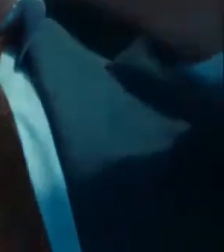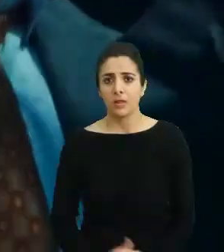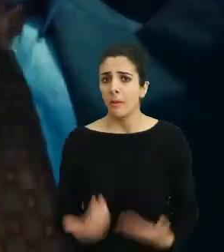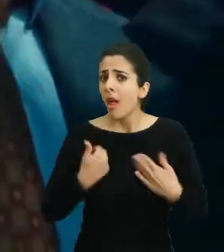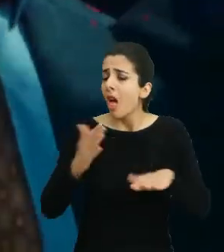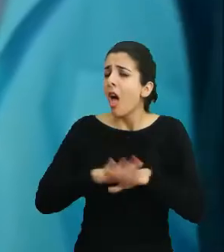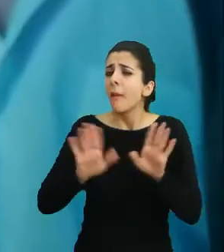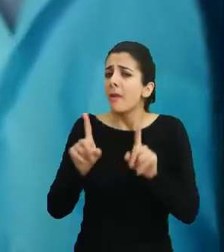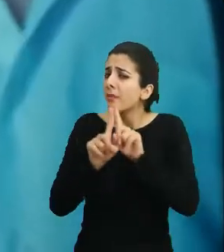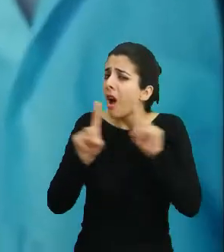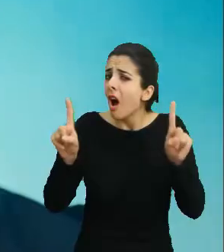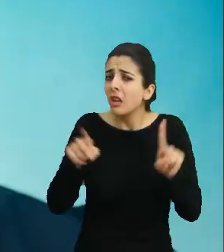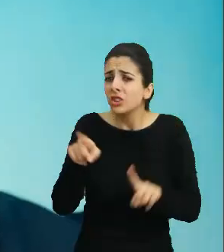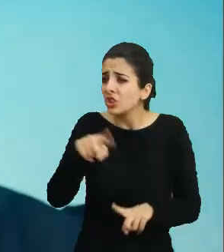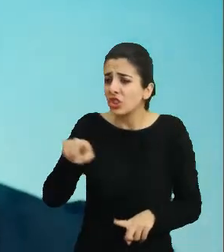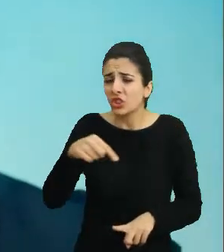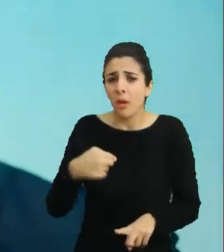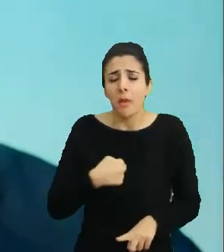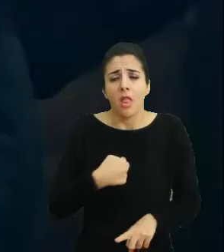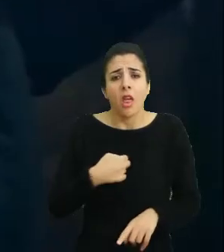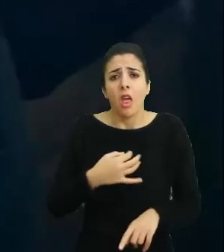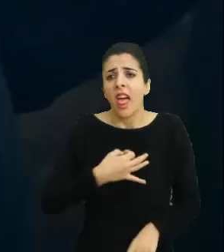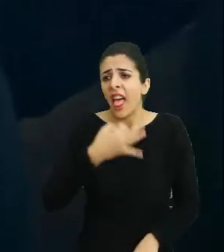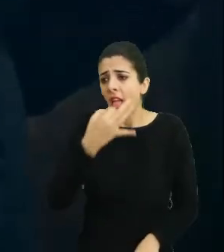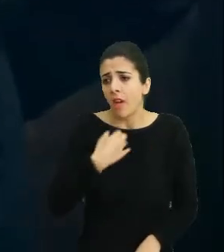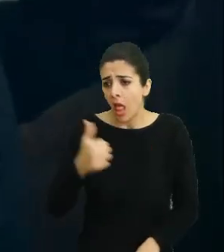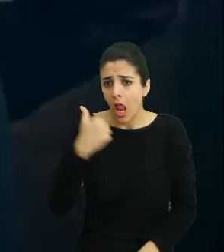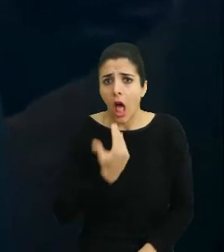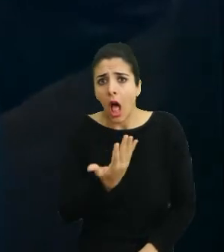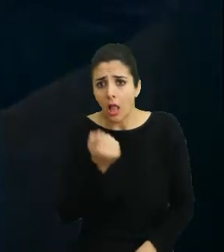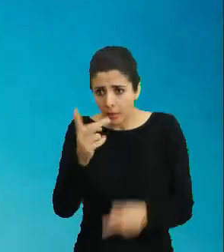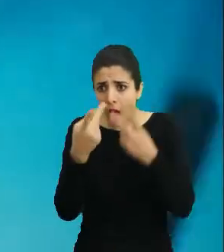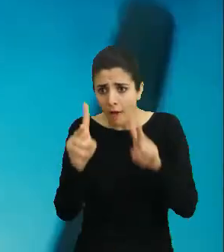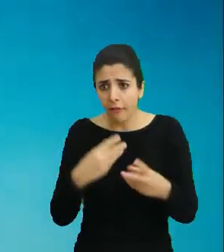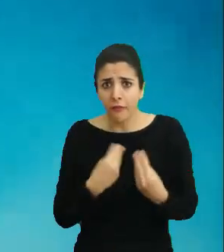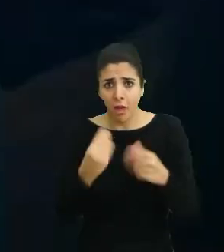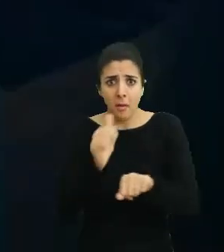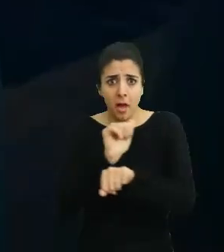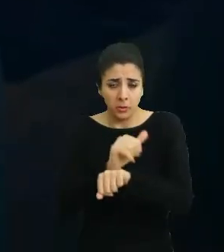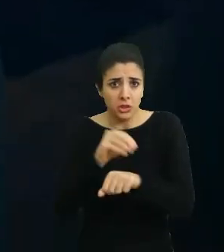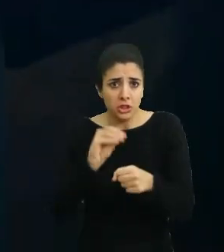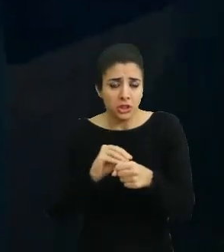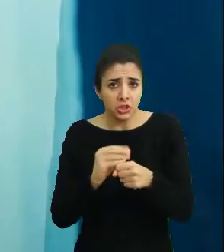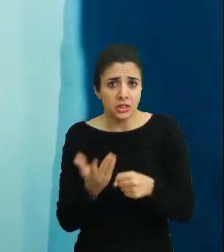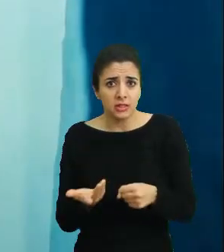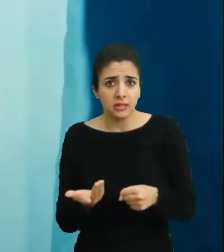Yapmadım. Hayır. Sizi ifademi geriye alıp çıkarttım hapishaneden.